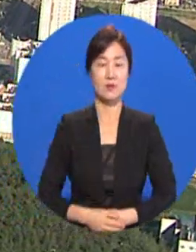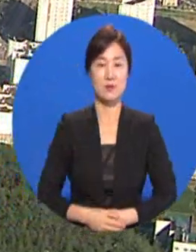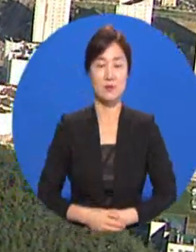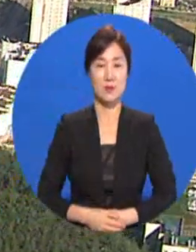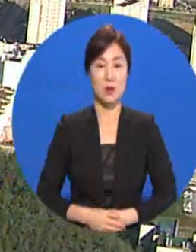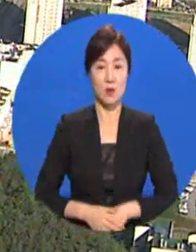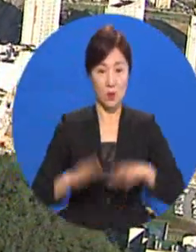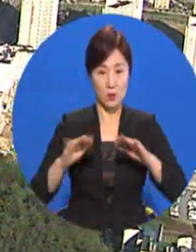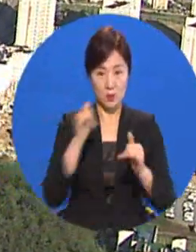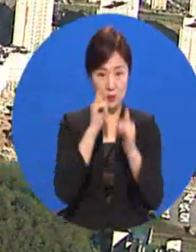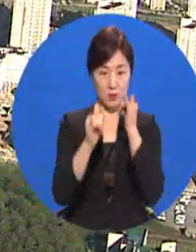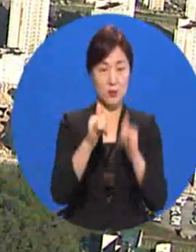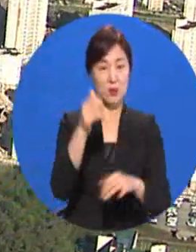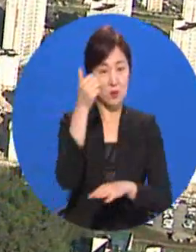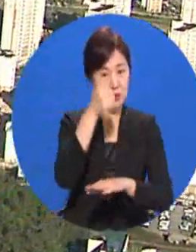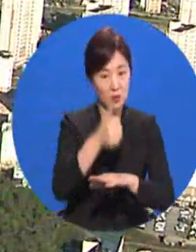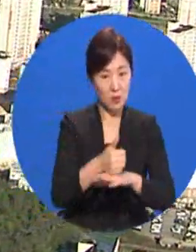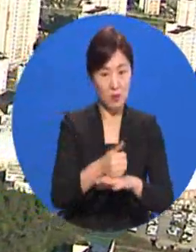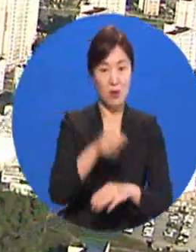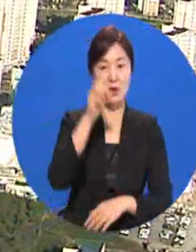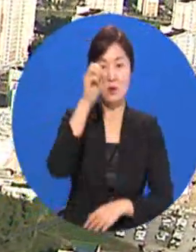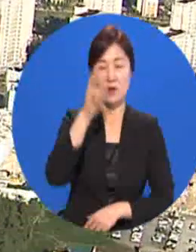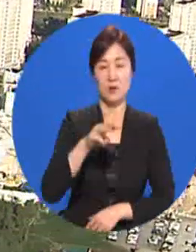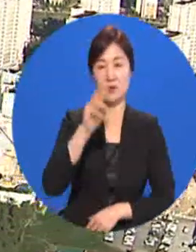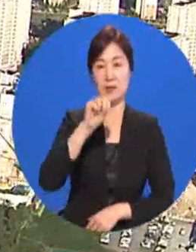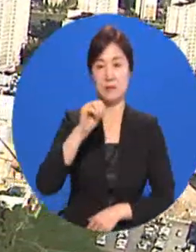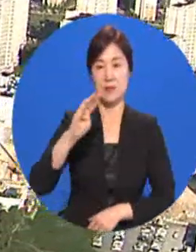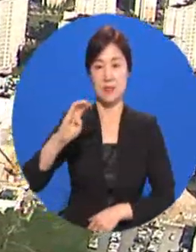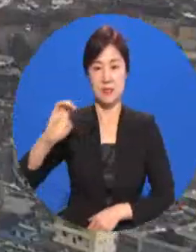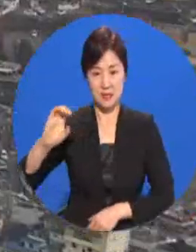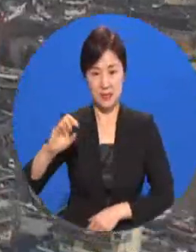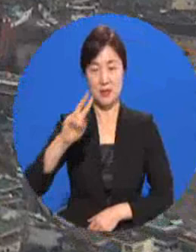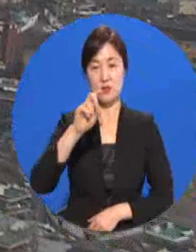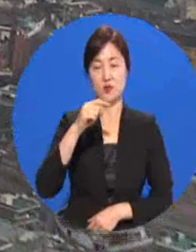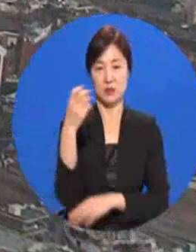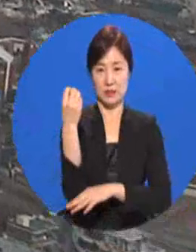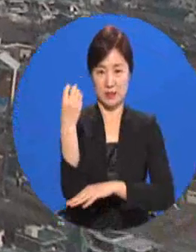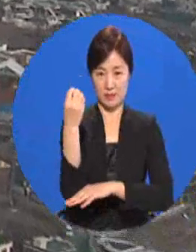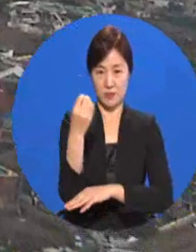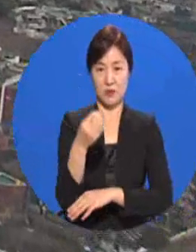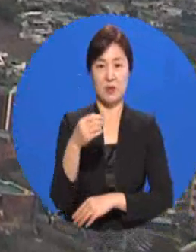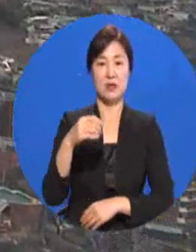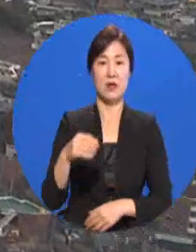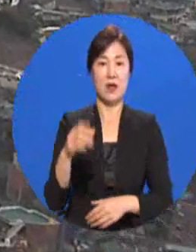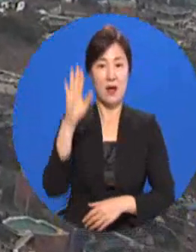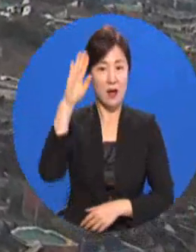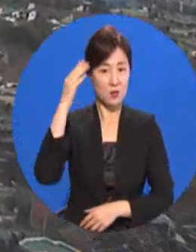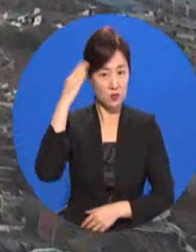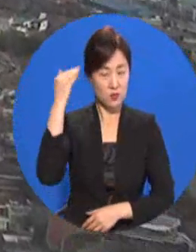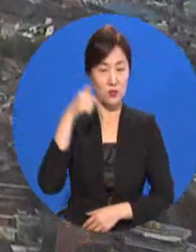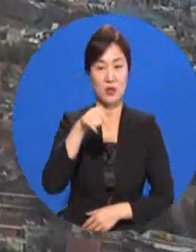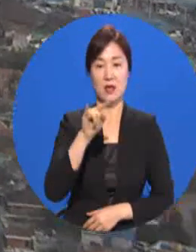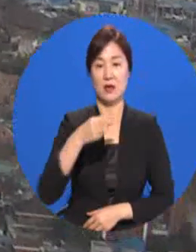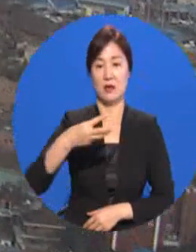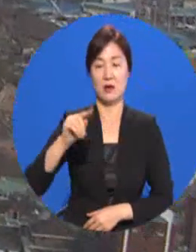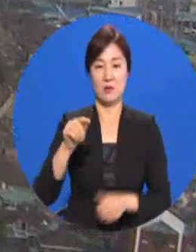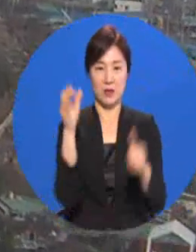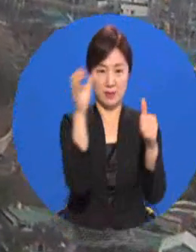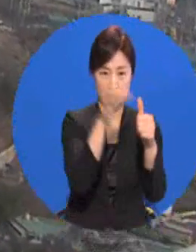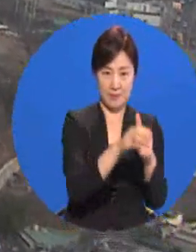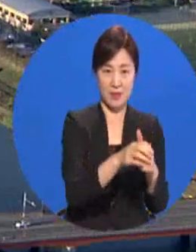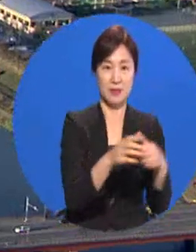이번 여론조사는 광주 mbc 와 무 등 일부 뉴시스 황주찬 남이 공동으로 한국 갤럽 에 의뢰해 지난달 17일부터